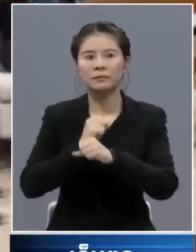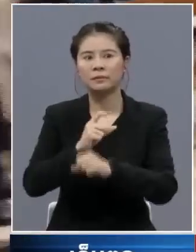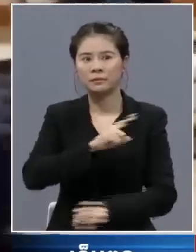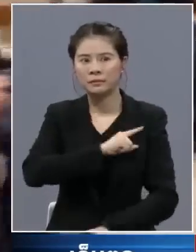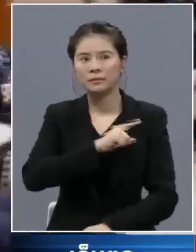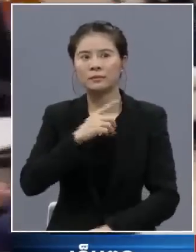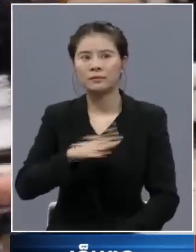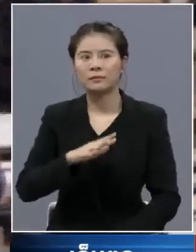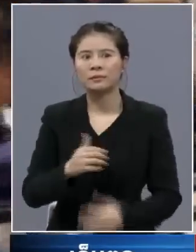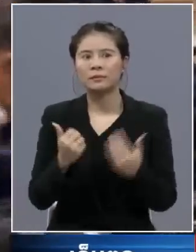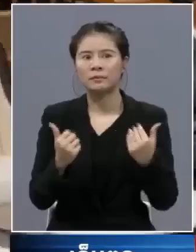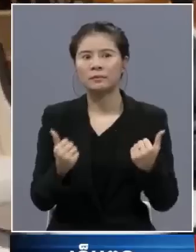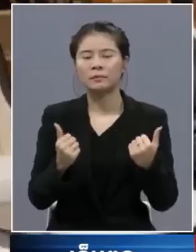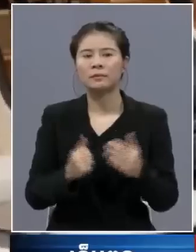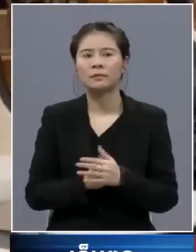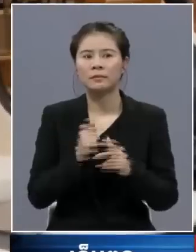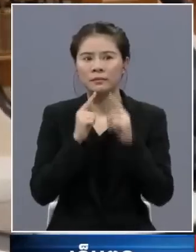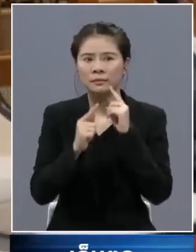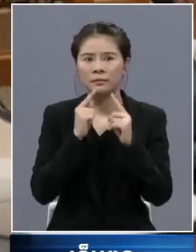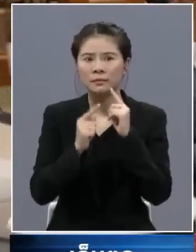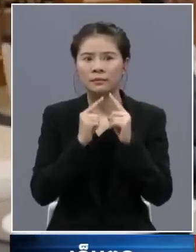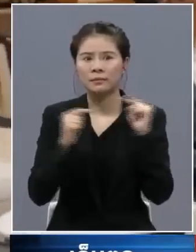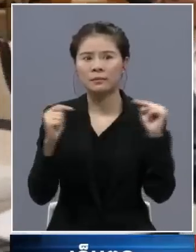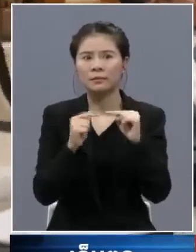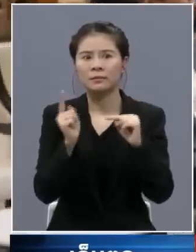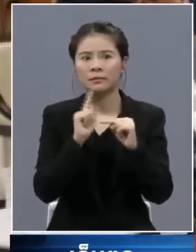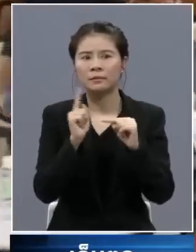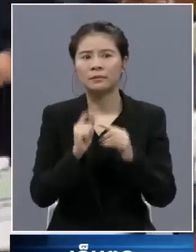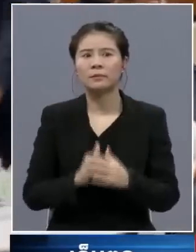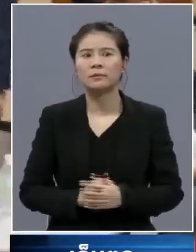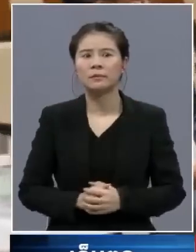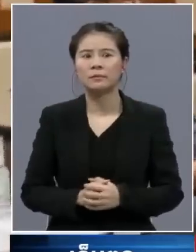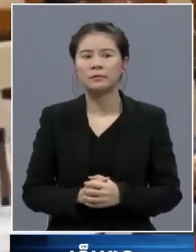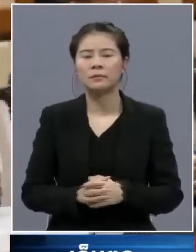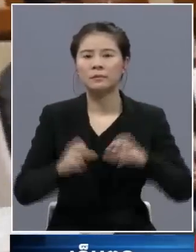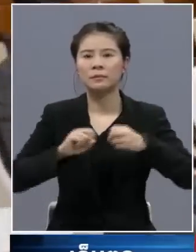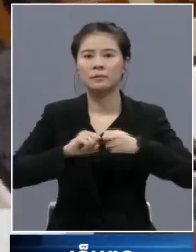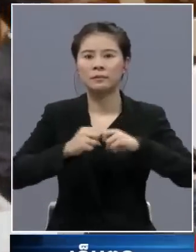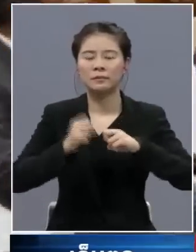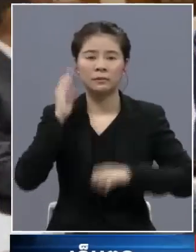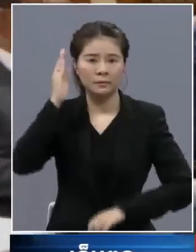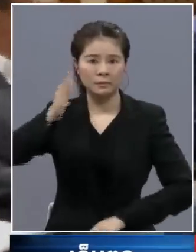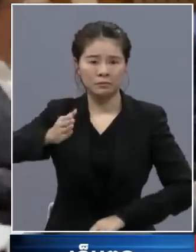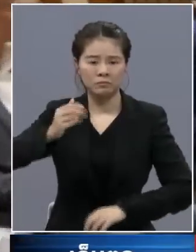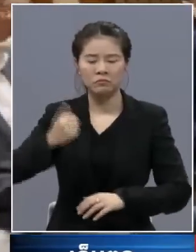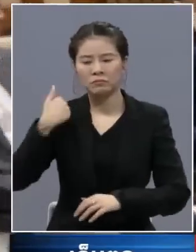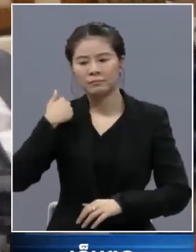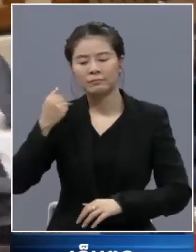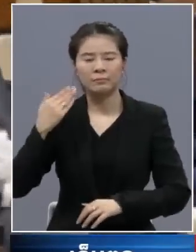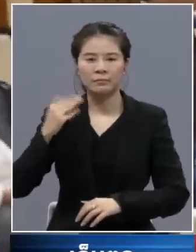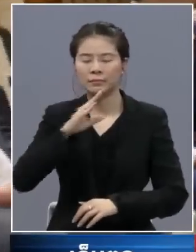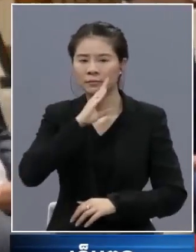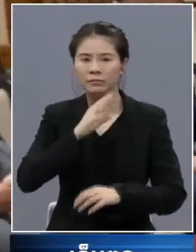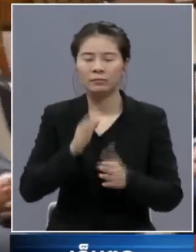ฮะ แล้วก็มันก็ยังมีบางประเด็นบางเรื่องเหมือนกันที่อาจจะต้องไปดูว่ามันจะเป็นปัญหาตามมาในอนาคตหรือเปล่าถ้าเกิดเป็นรัฐบาลได้